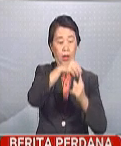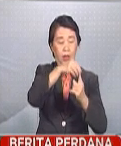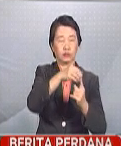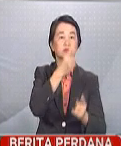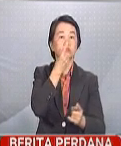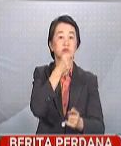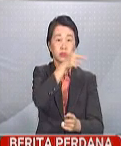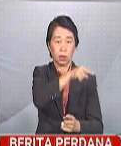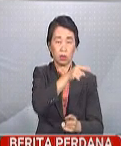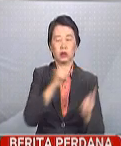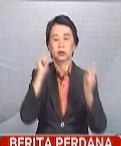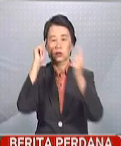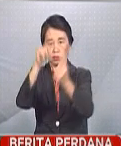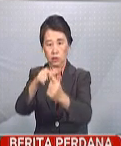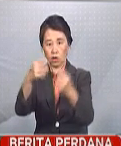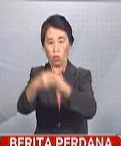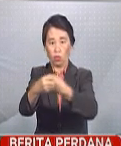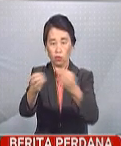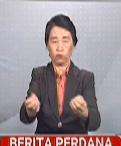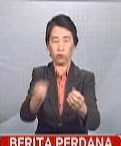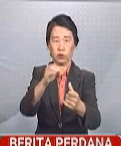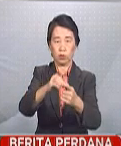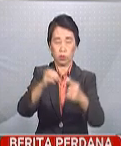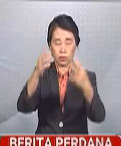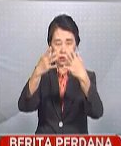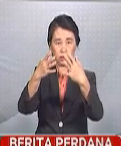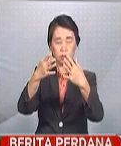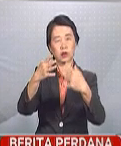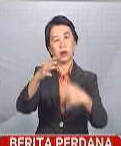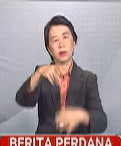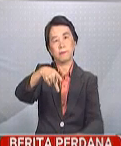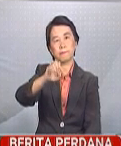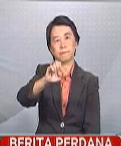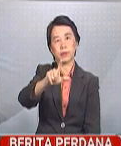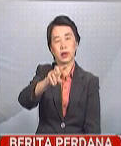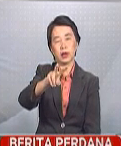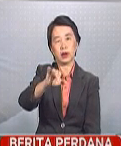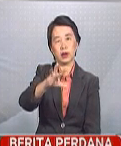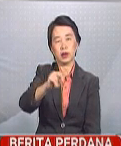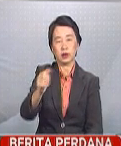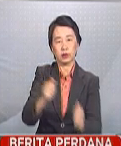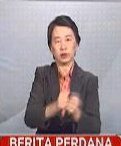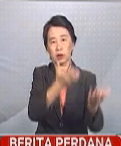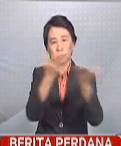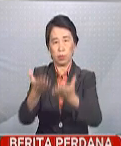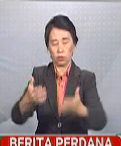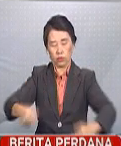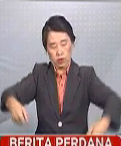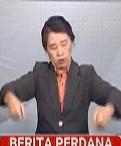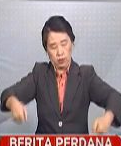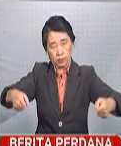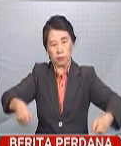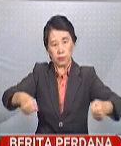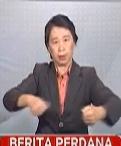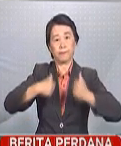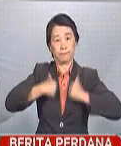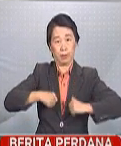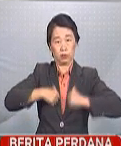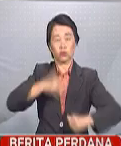Datin Seri Rosmah, ke pejabatnya di Pavilion Tower dengan membawa dua buah beg pakaian berwarna hitam.